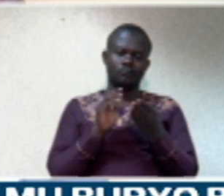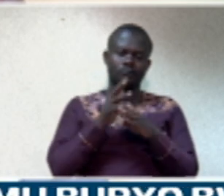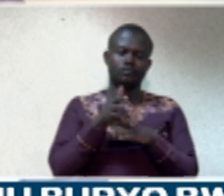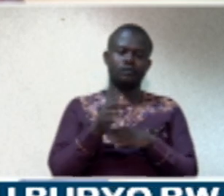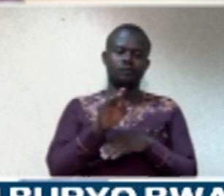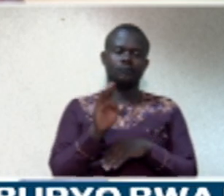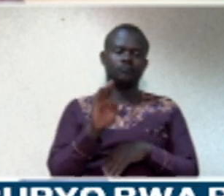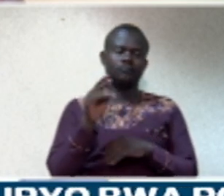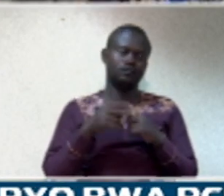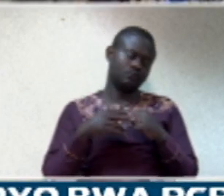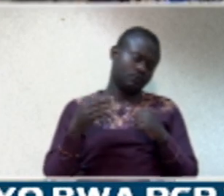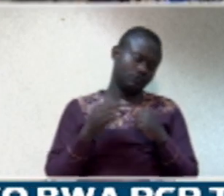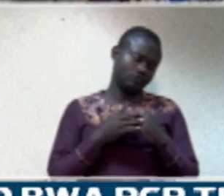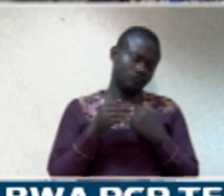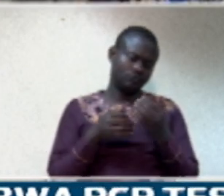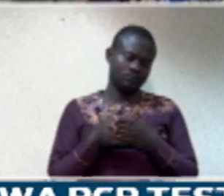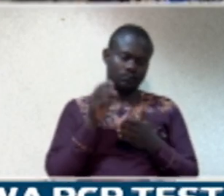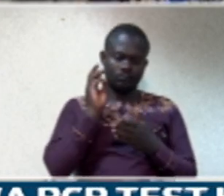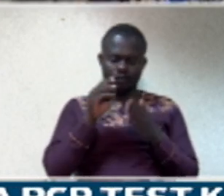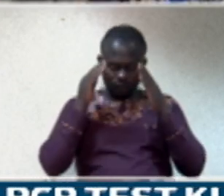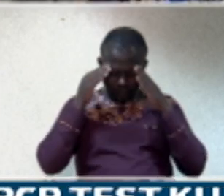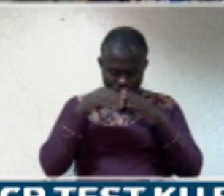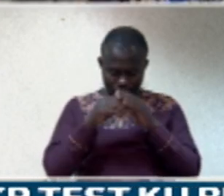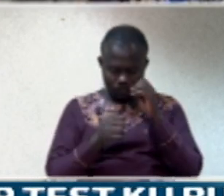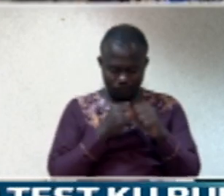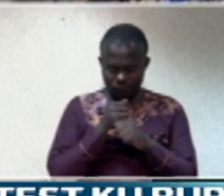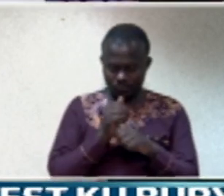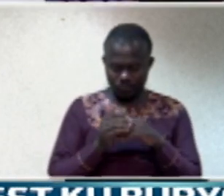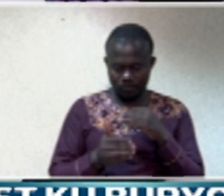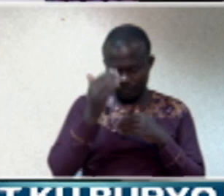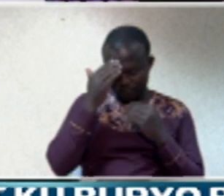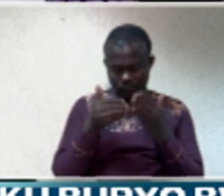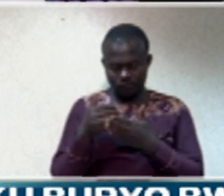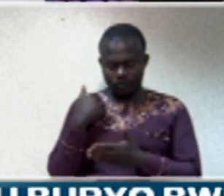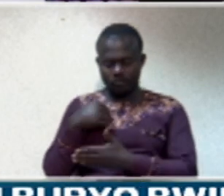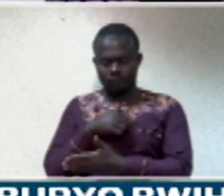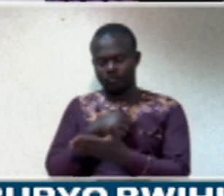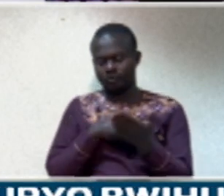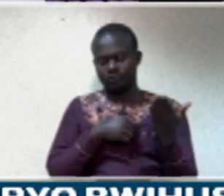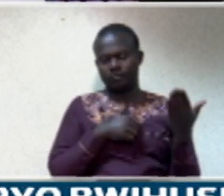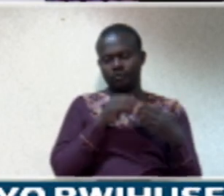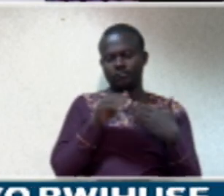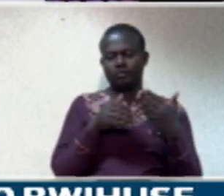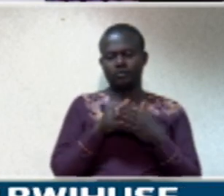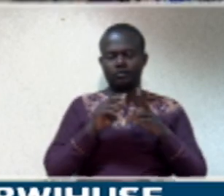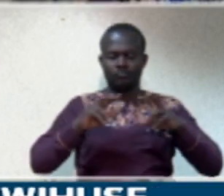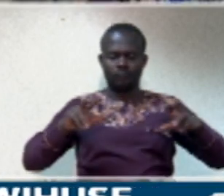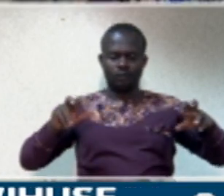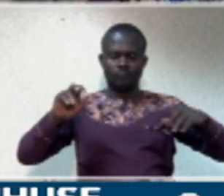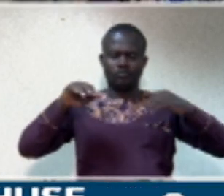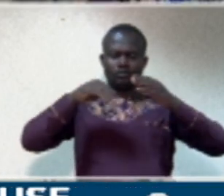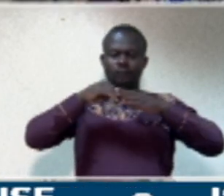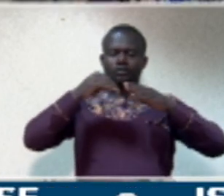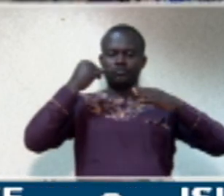miliyari 78 bikazibandwaho mu myaka ikurikira, kubera ko babana suzumye n'ingengo y'imari igihe giciriritse.